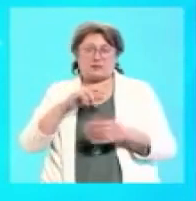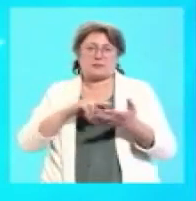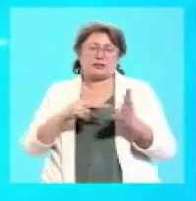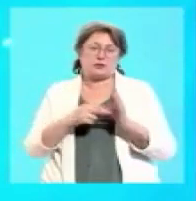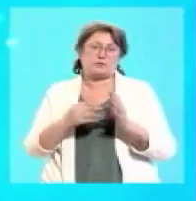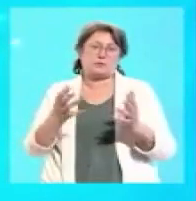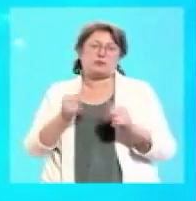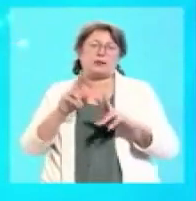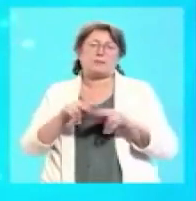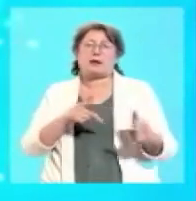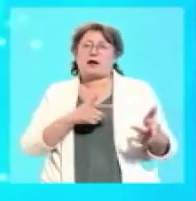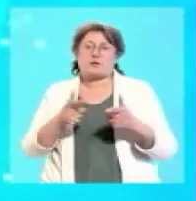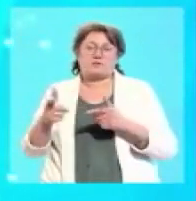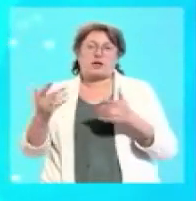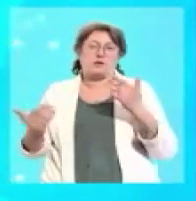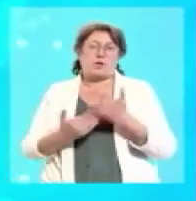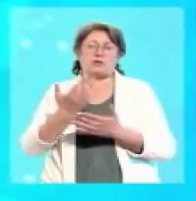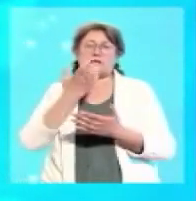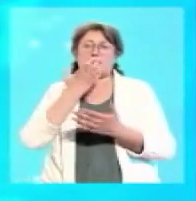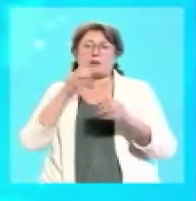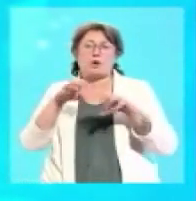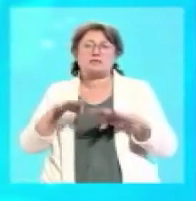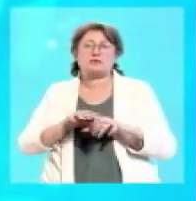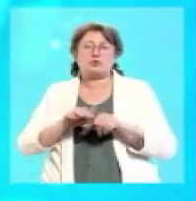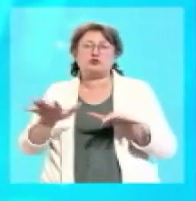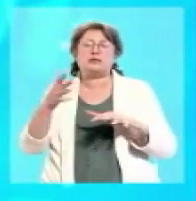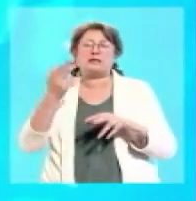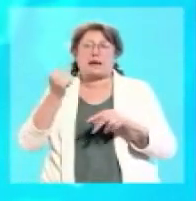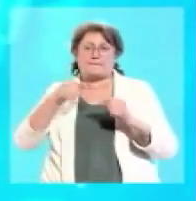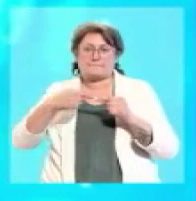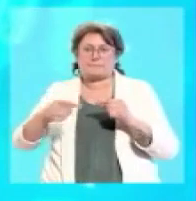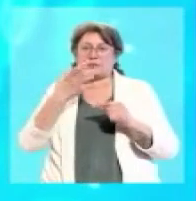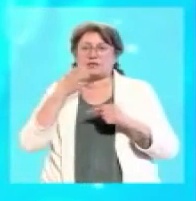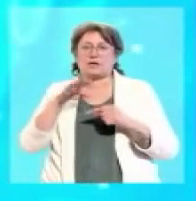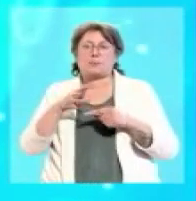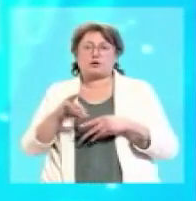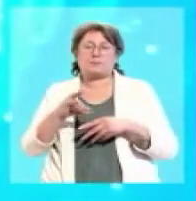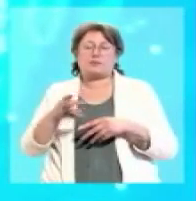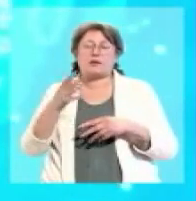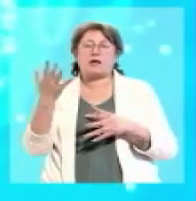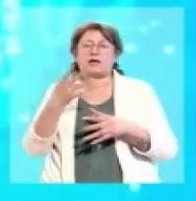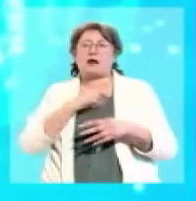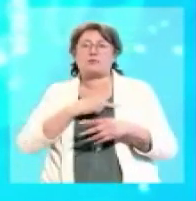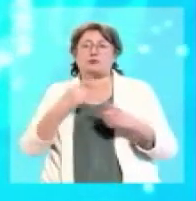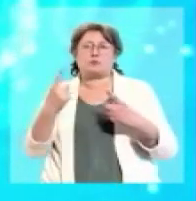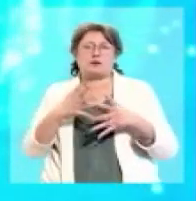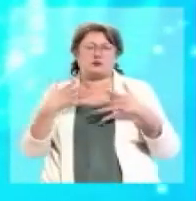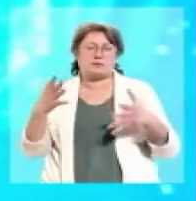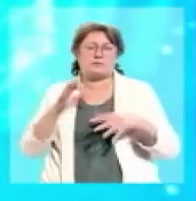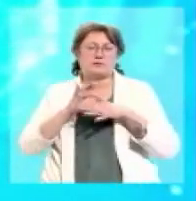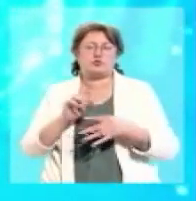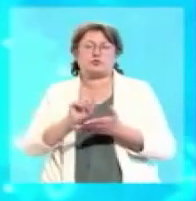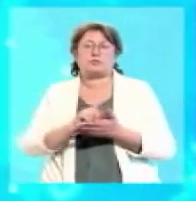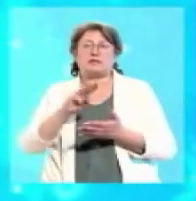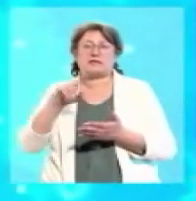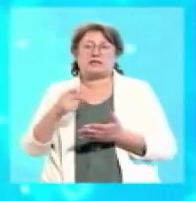планируется получить паспорт готовности на новый теплоисточник на предстоящий отопительный сезон. Какие масштабные работы были проведены, чтобы